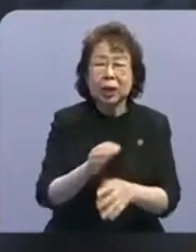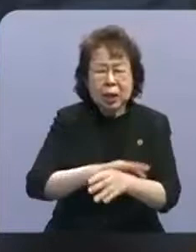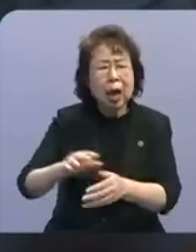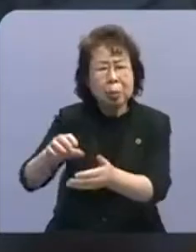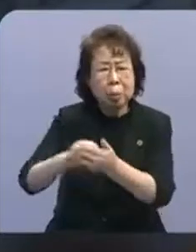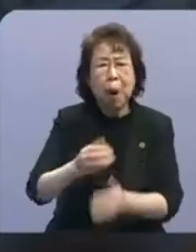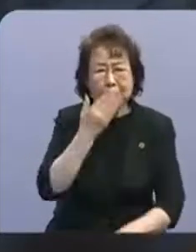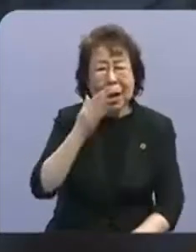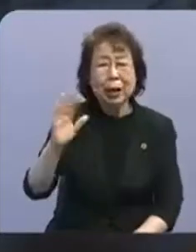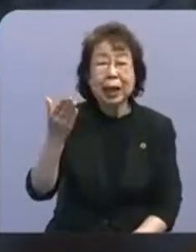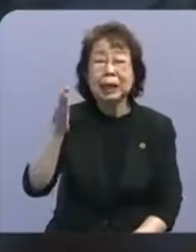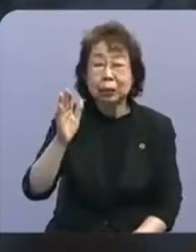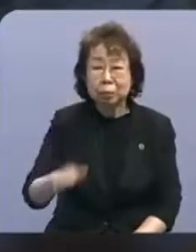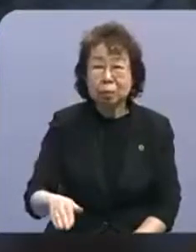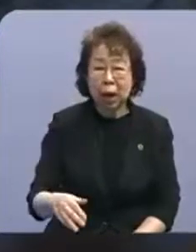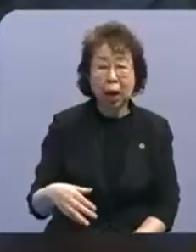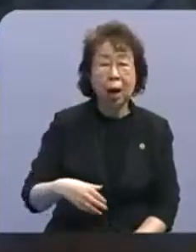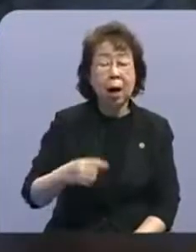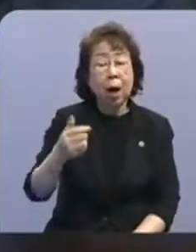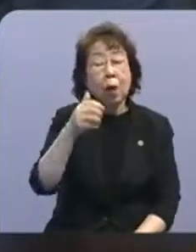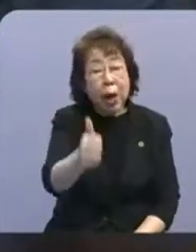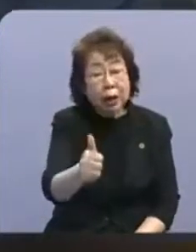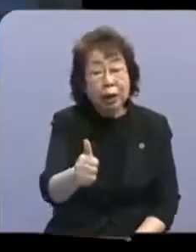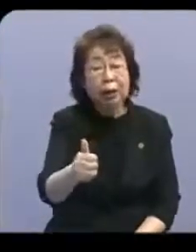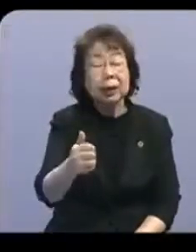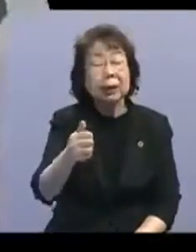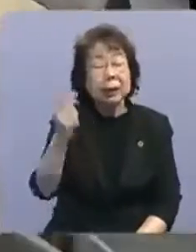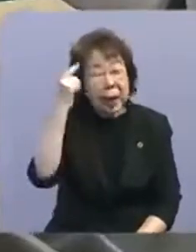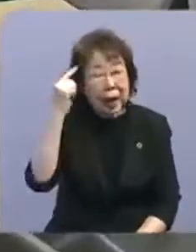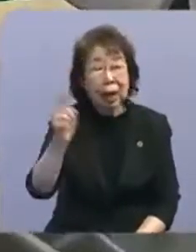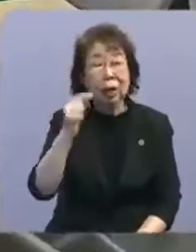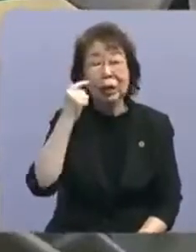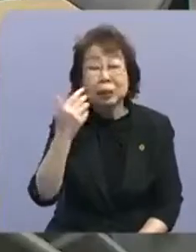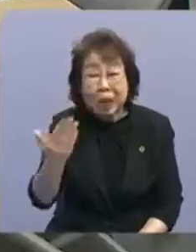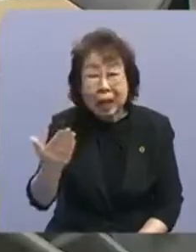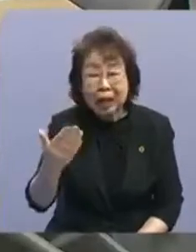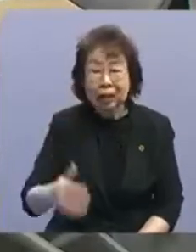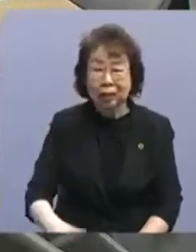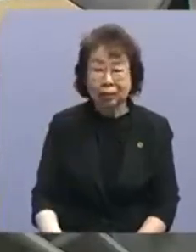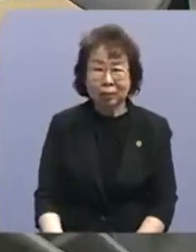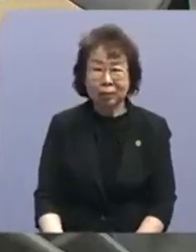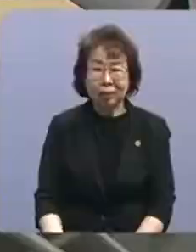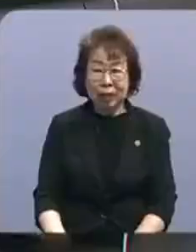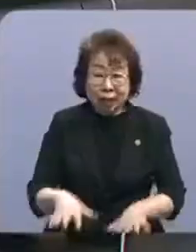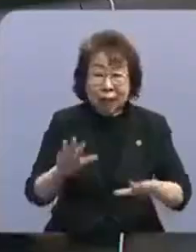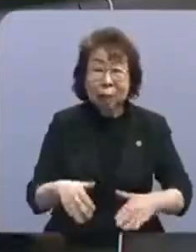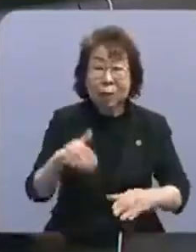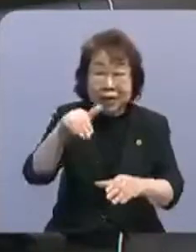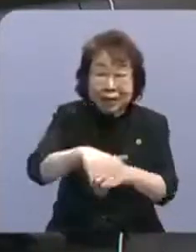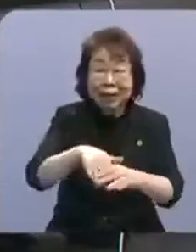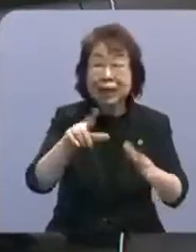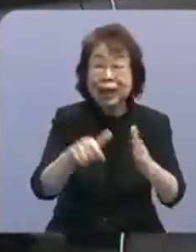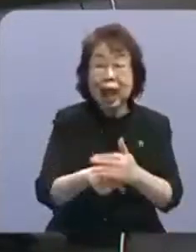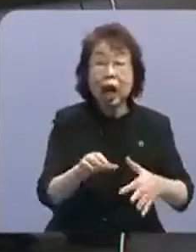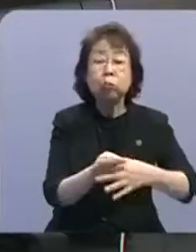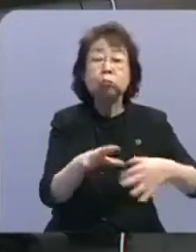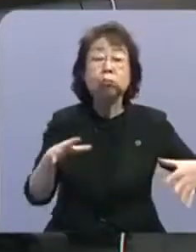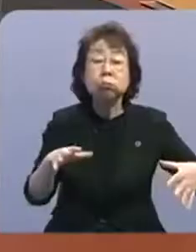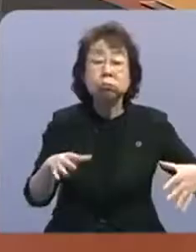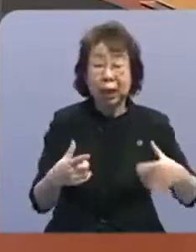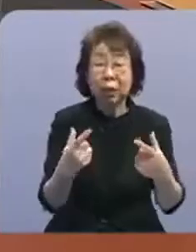된다고 보는데 시장이 생각 나십니까 그런데 이번 지방선거에서는 그 맥이 끊어지게